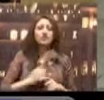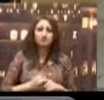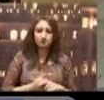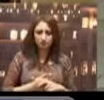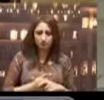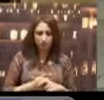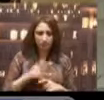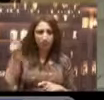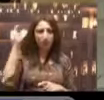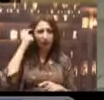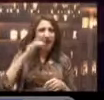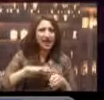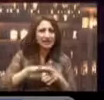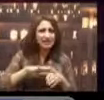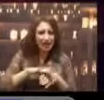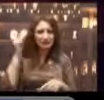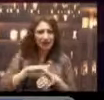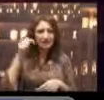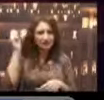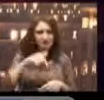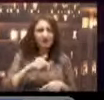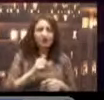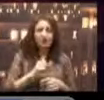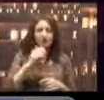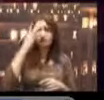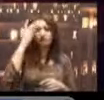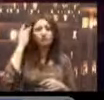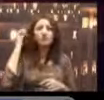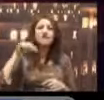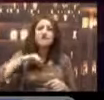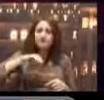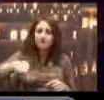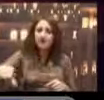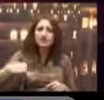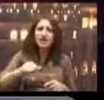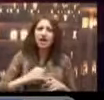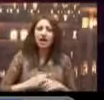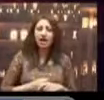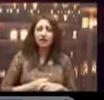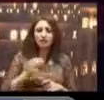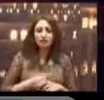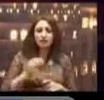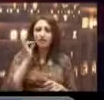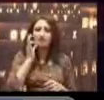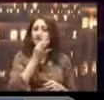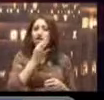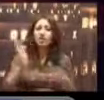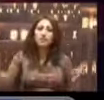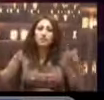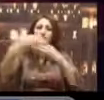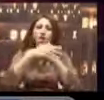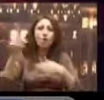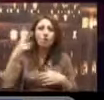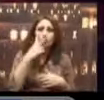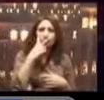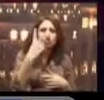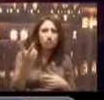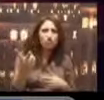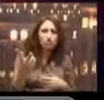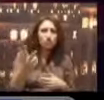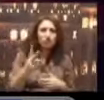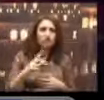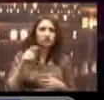انجاز التعبير. يعني هو بصرف النظر عن كل اللي بيحصل من فساد او في الكواليس كلها عامله ازاي، لا هو كان دايما بيشوف الحته دي قوي، بيقول ان